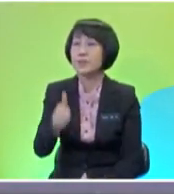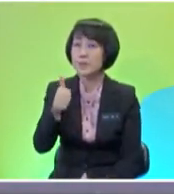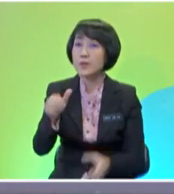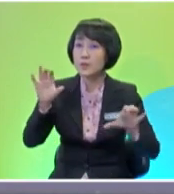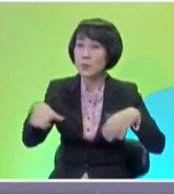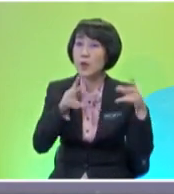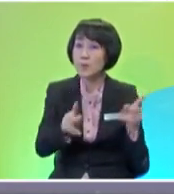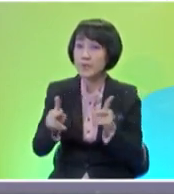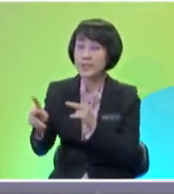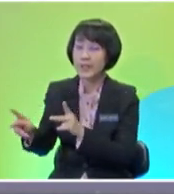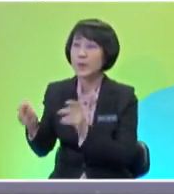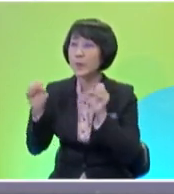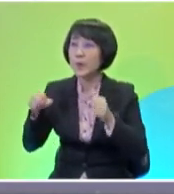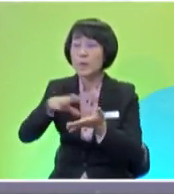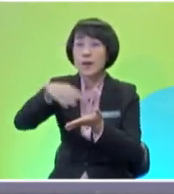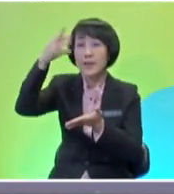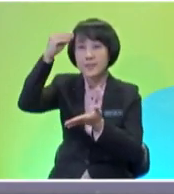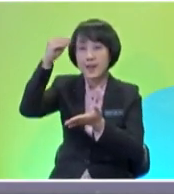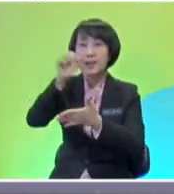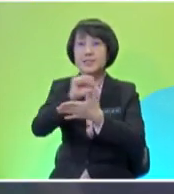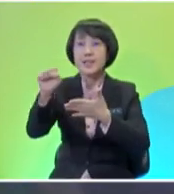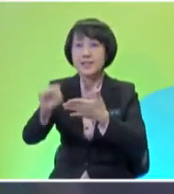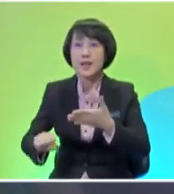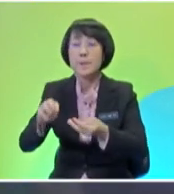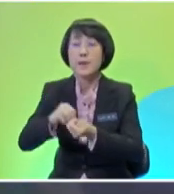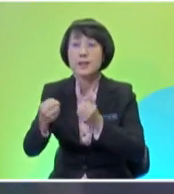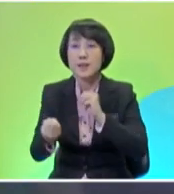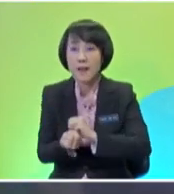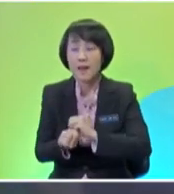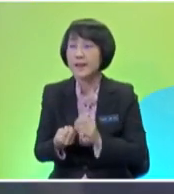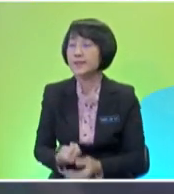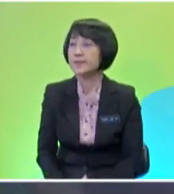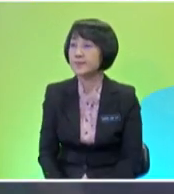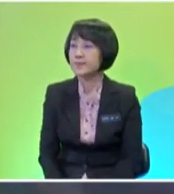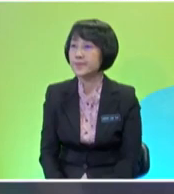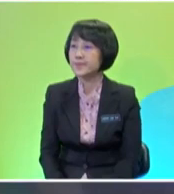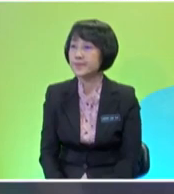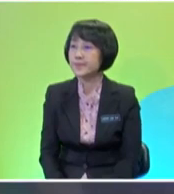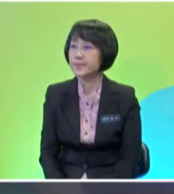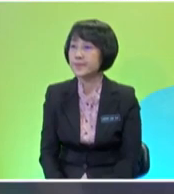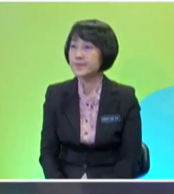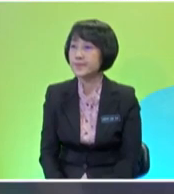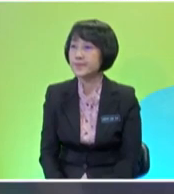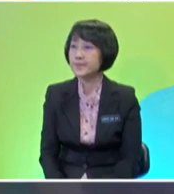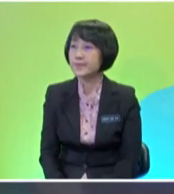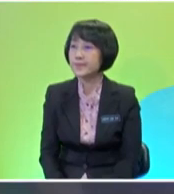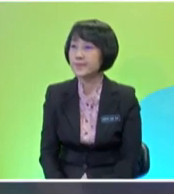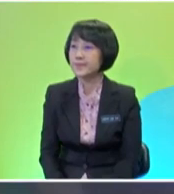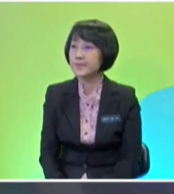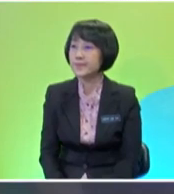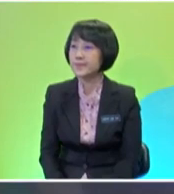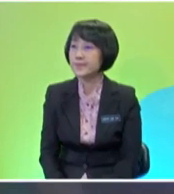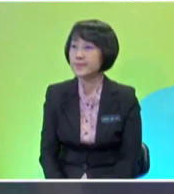Irfan. Okey. Oh, kita pakai pisau pula sekarang Ya. Pisau Irfan warna kuning kan? Betul.